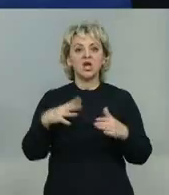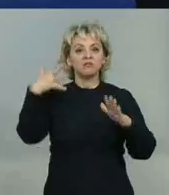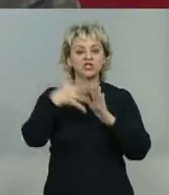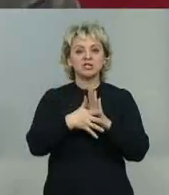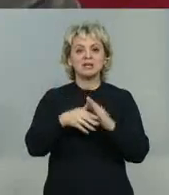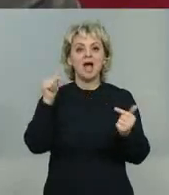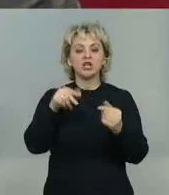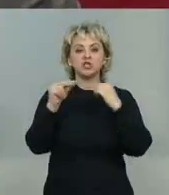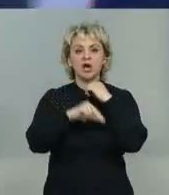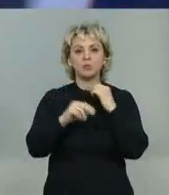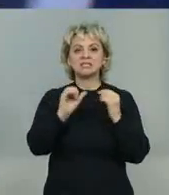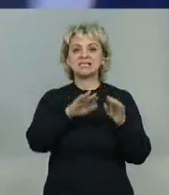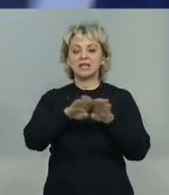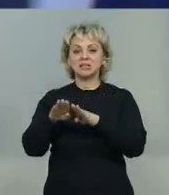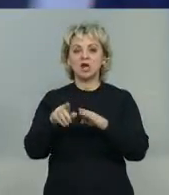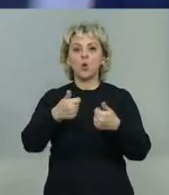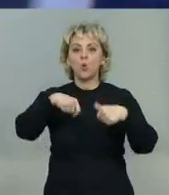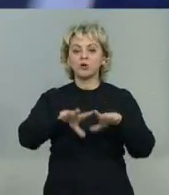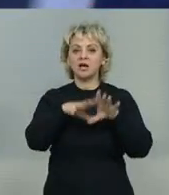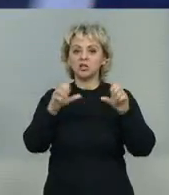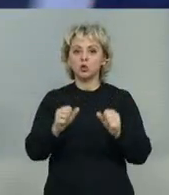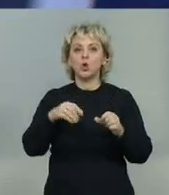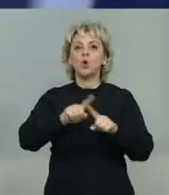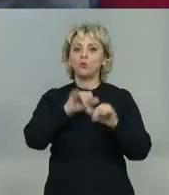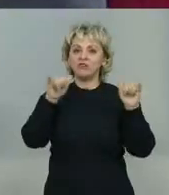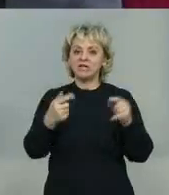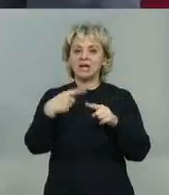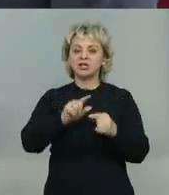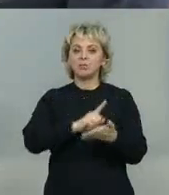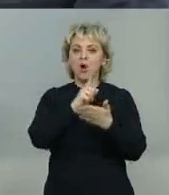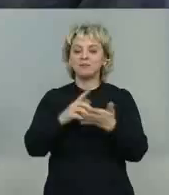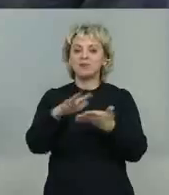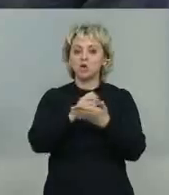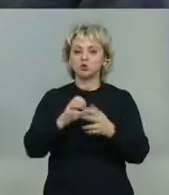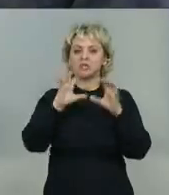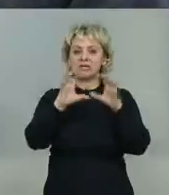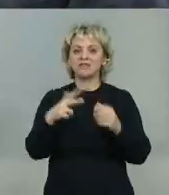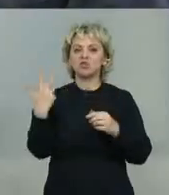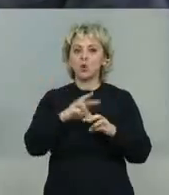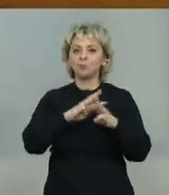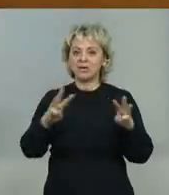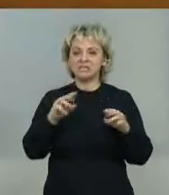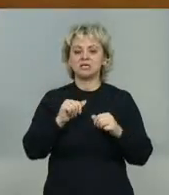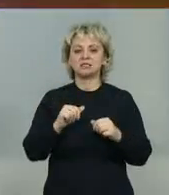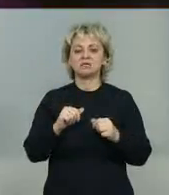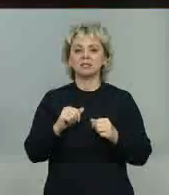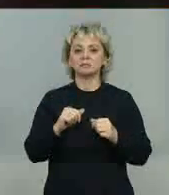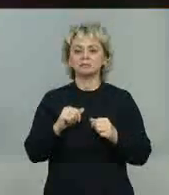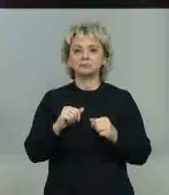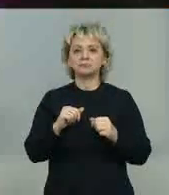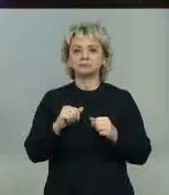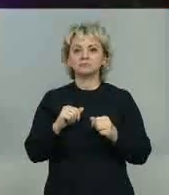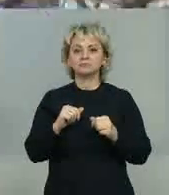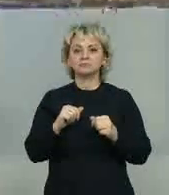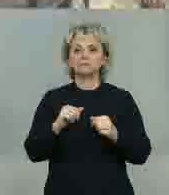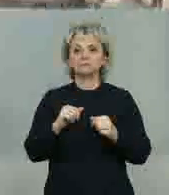Внедрение антикоррупционных стандартов в органах власти ускорят. К этому обязывают нарушения закона в 3 министерствах.